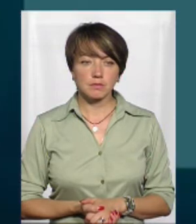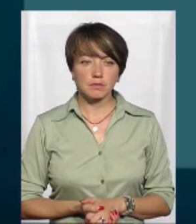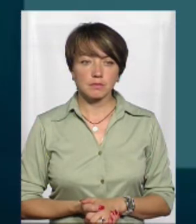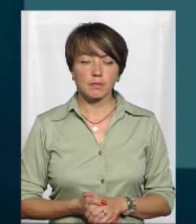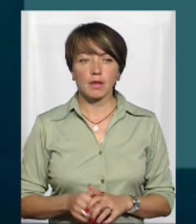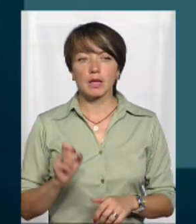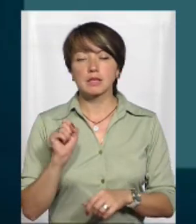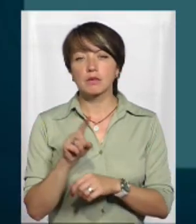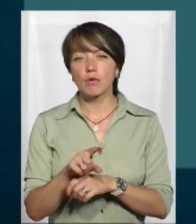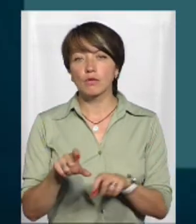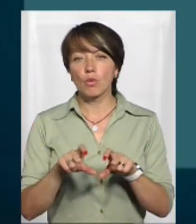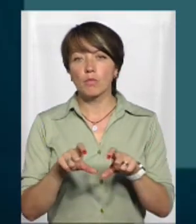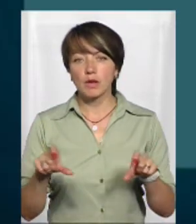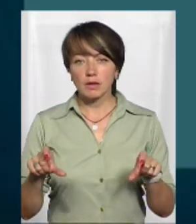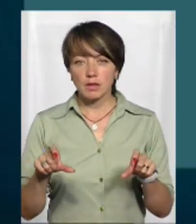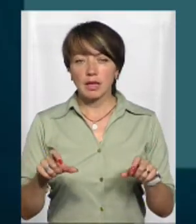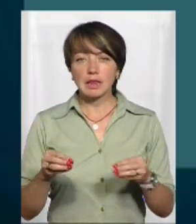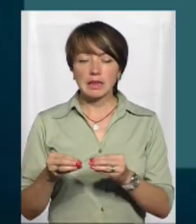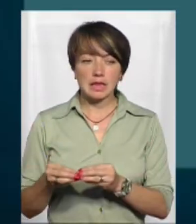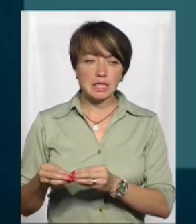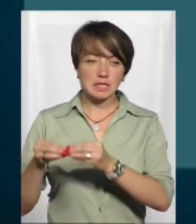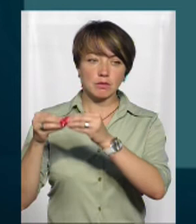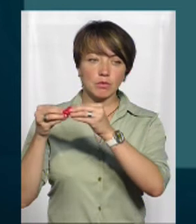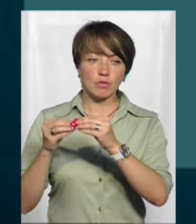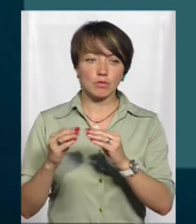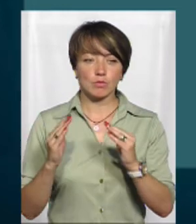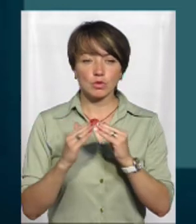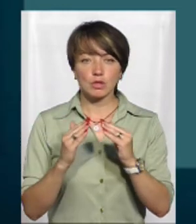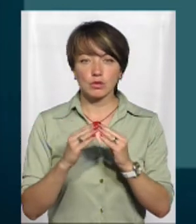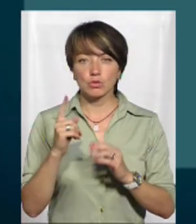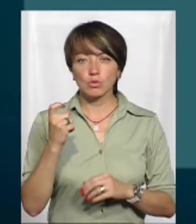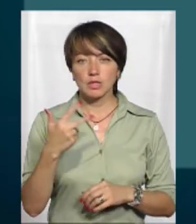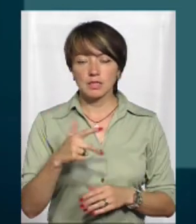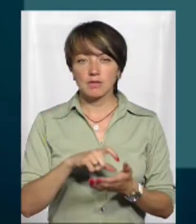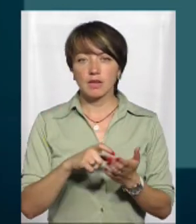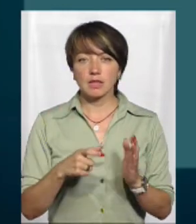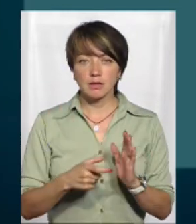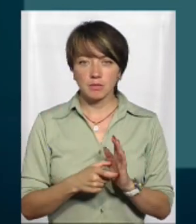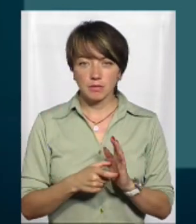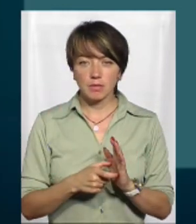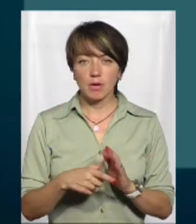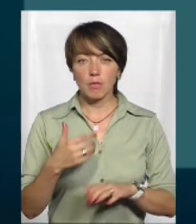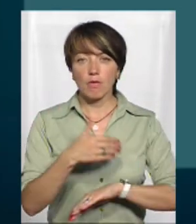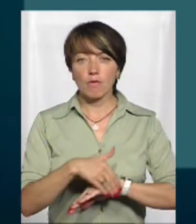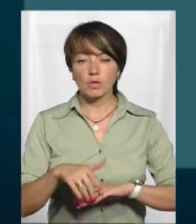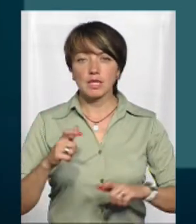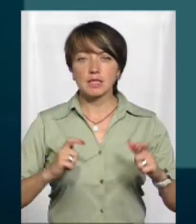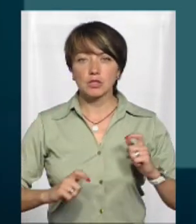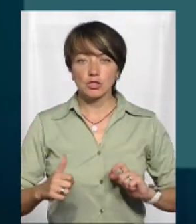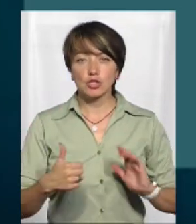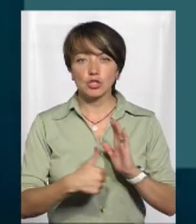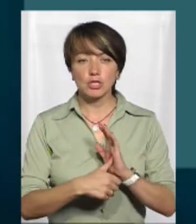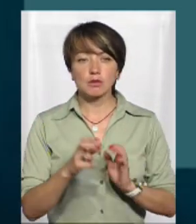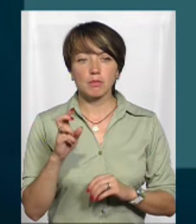Замовником об'єкта нове будівництво 10-поверхового 130-квартирного житлового будинку з нежитловими приміщеннями по вулиці Інститутська